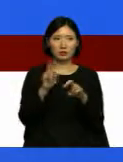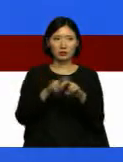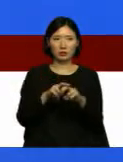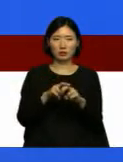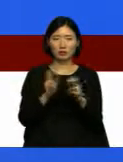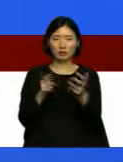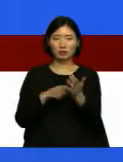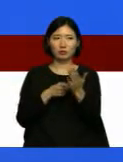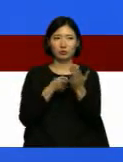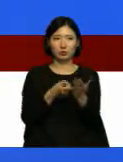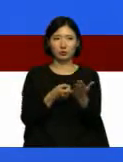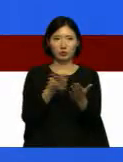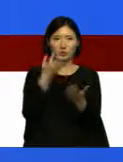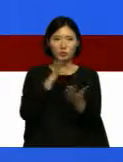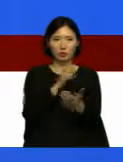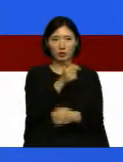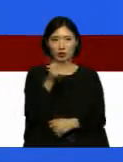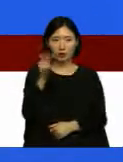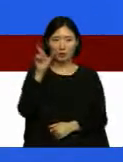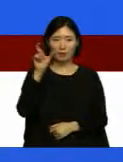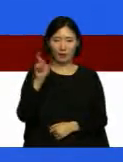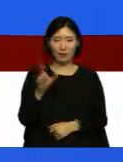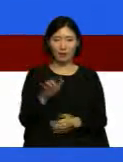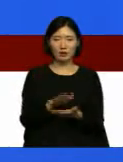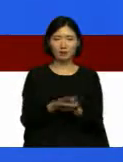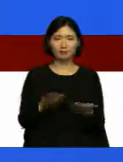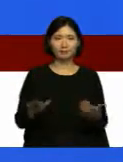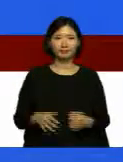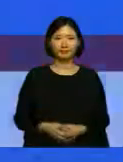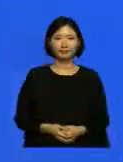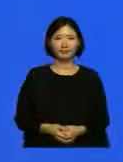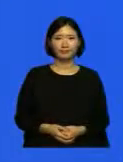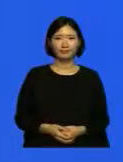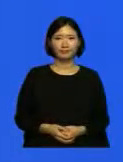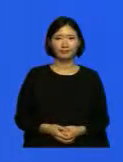일자리 사업을 추진하여 그 효과를 극대화해 나가겠습니다.